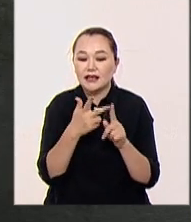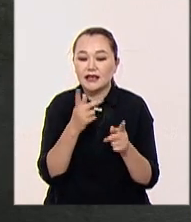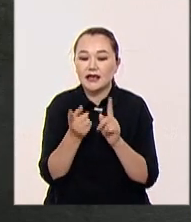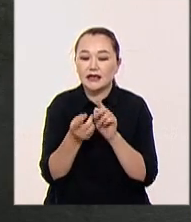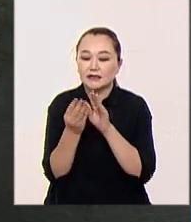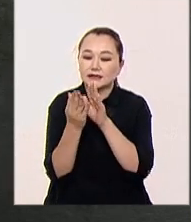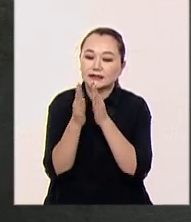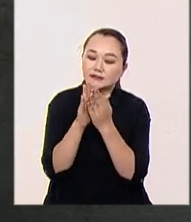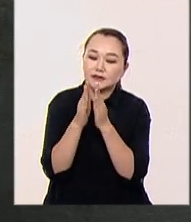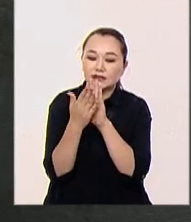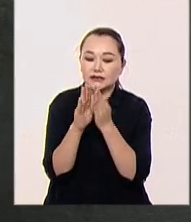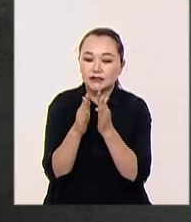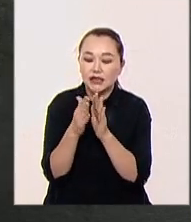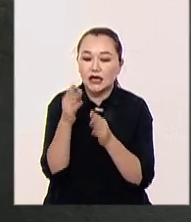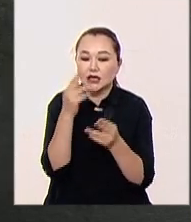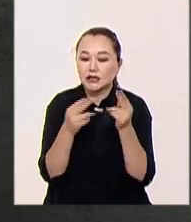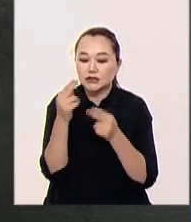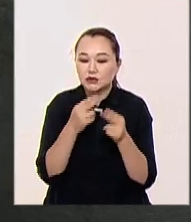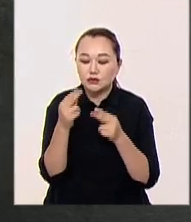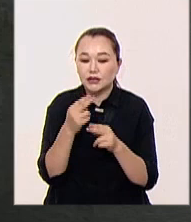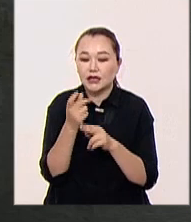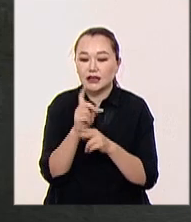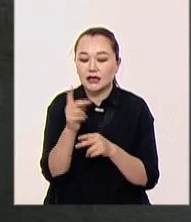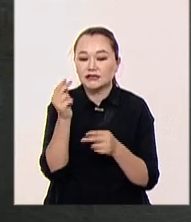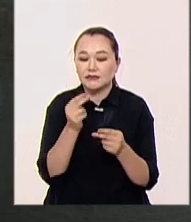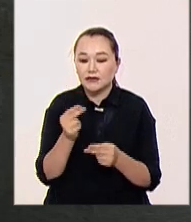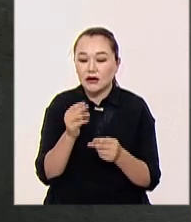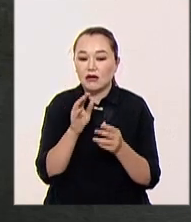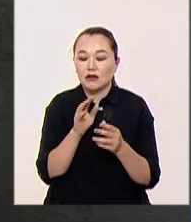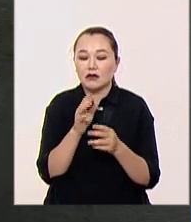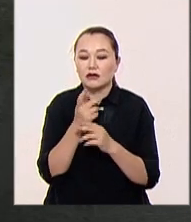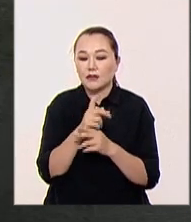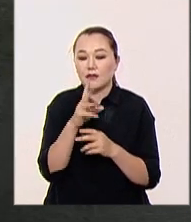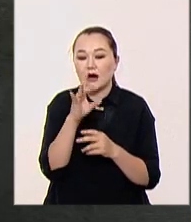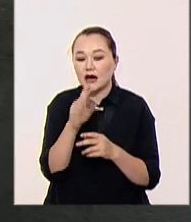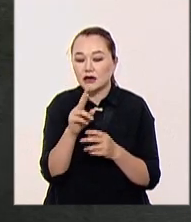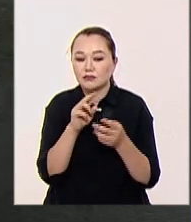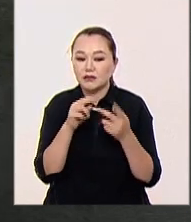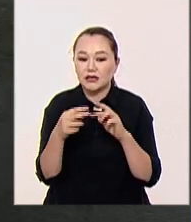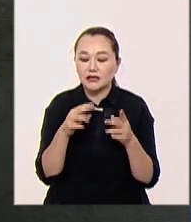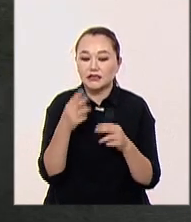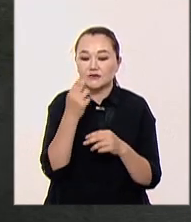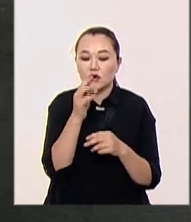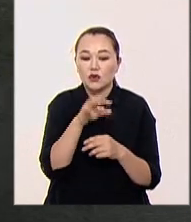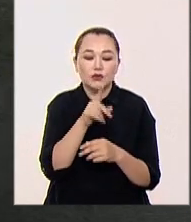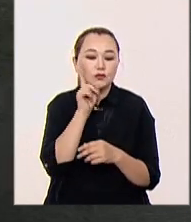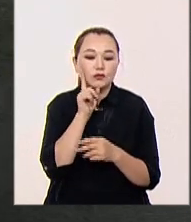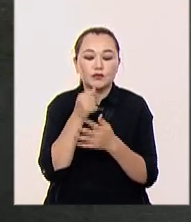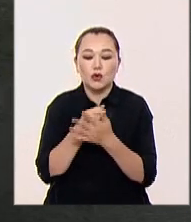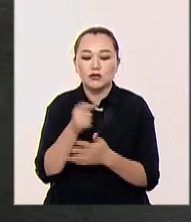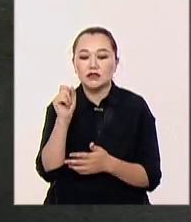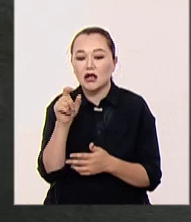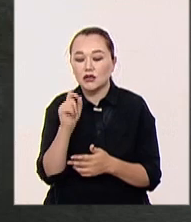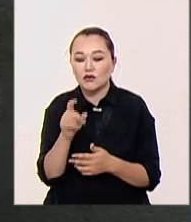угол наклона банкноты. Рисунки, нанесенные цветопеременной краской Spark, будут менять цвет от зеленого до золотого.